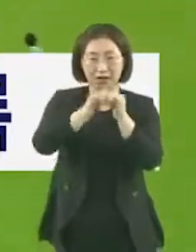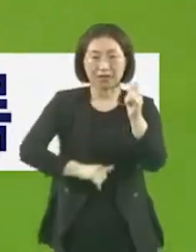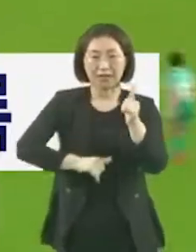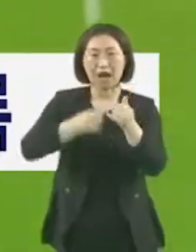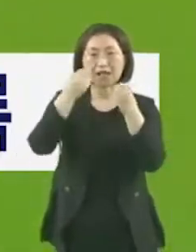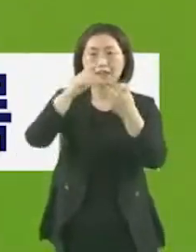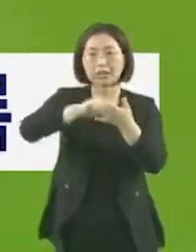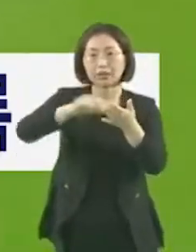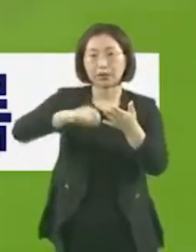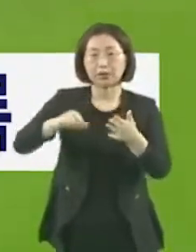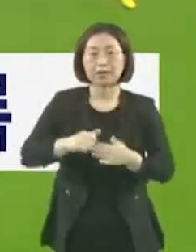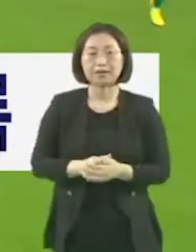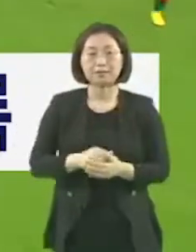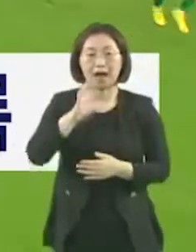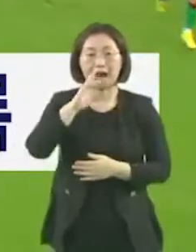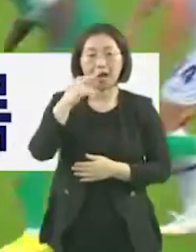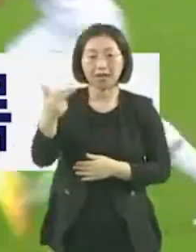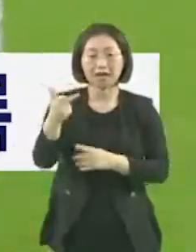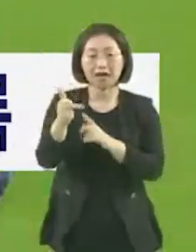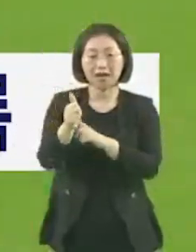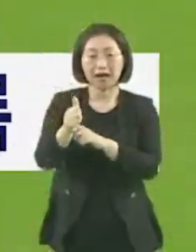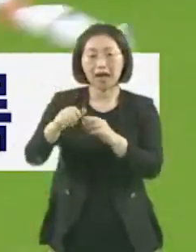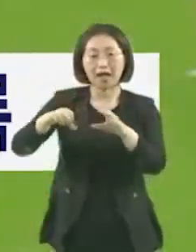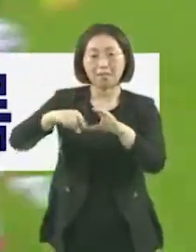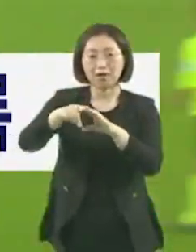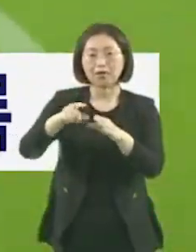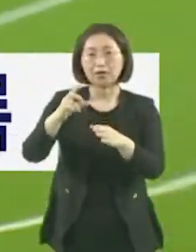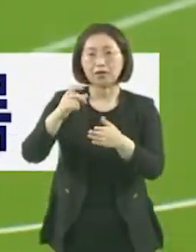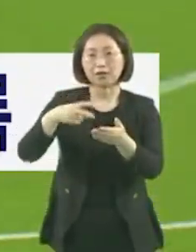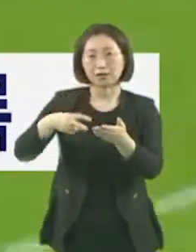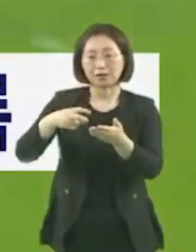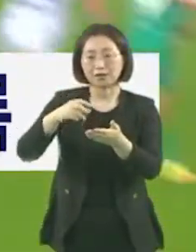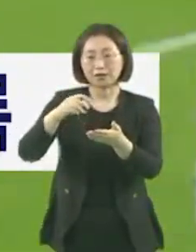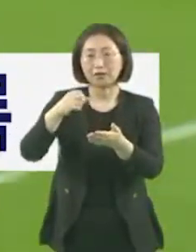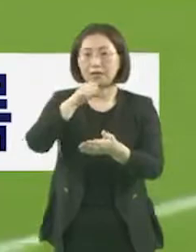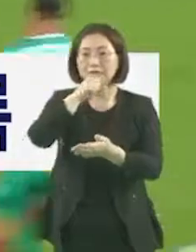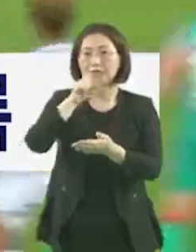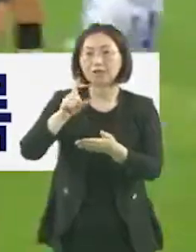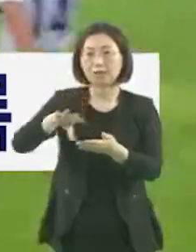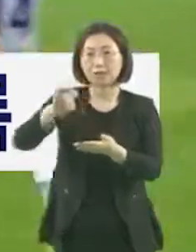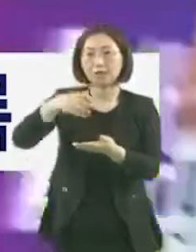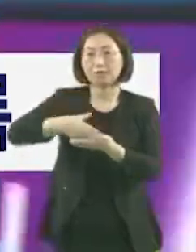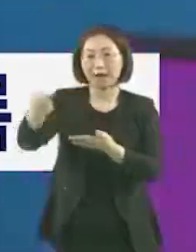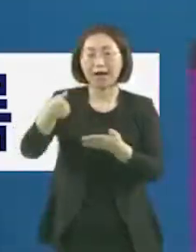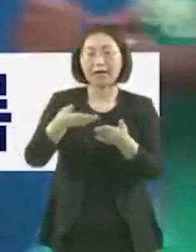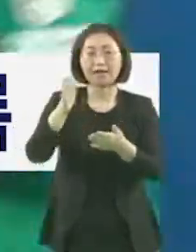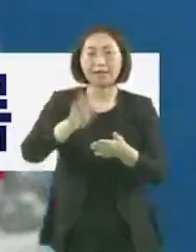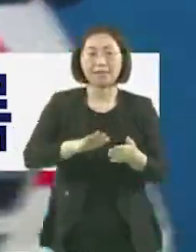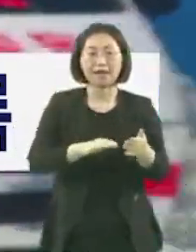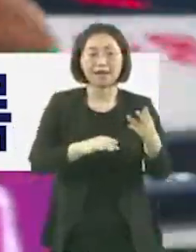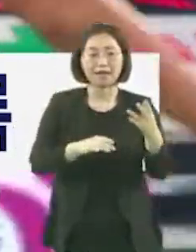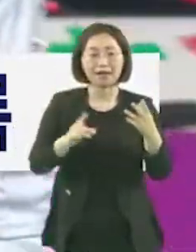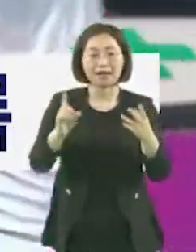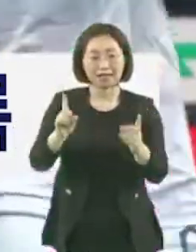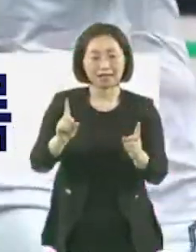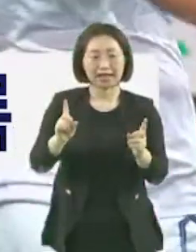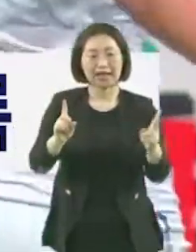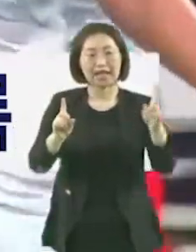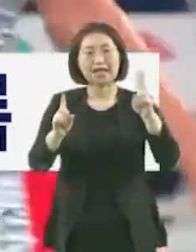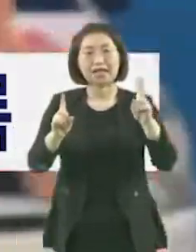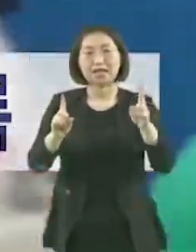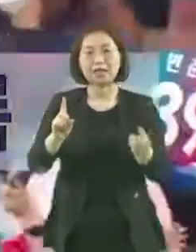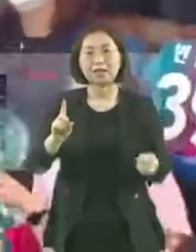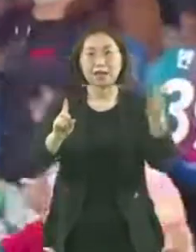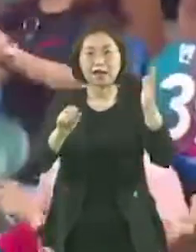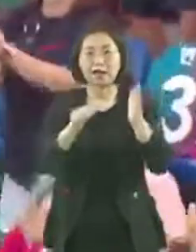대전 1 씨티즌 은 이날 아산의 페널티킥 선제골을 내줬지만 카이저 와 밀리 안에 연속골로 역전 해 짜릿한 승리를 거뒀고